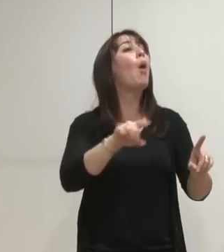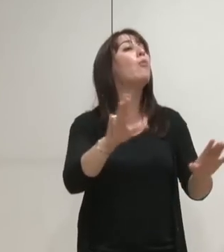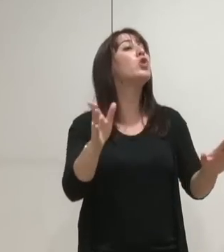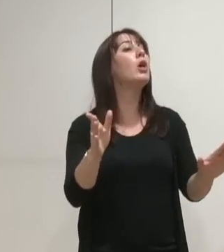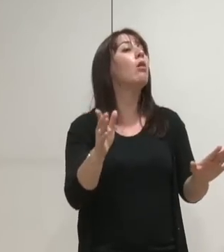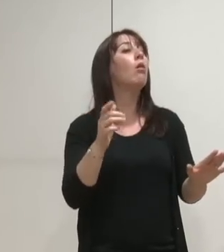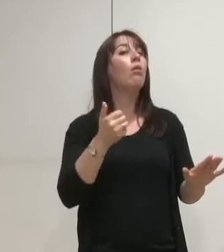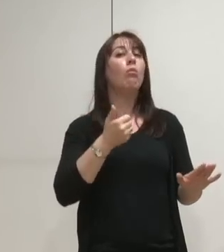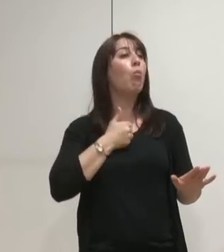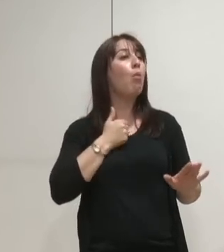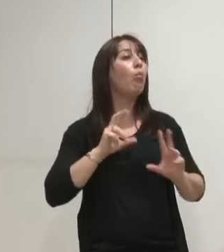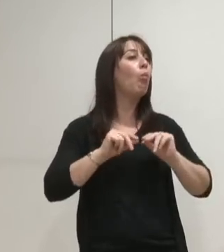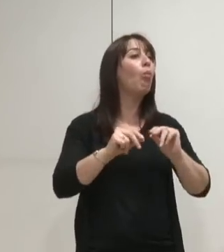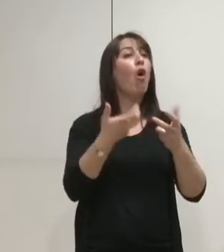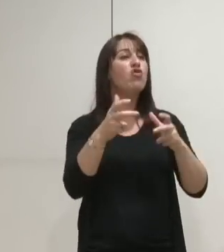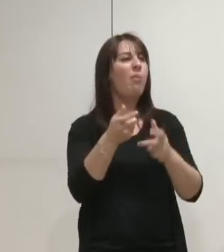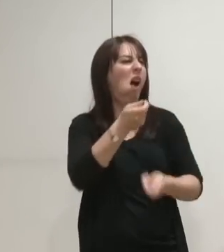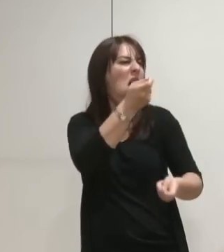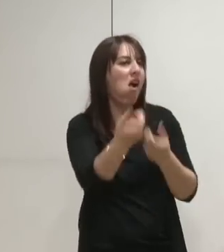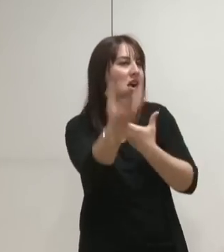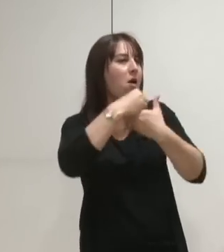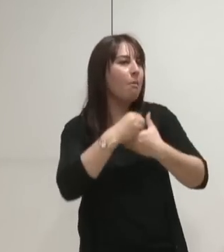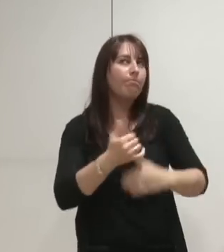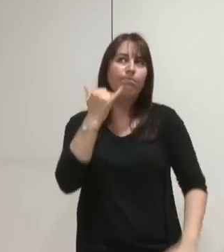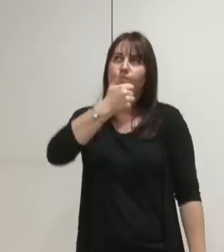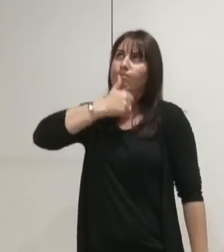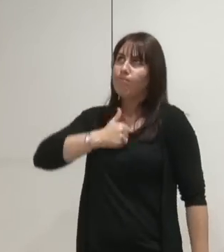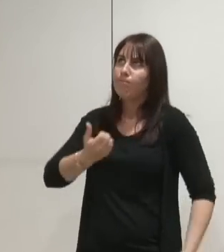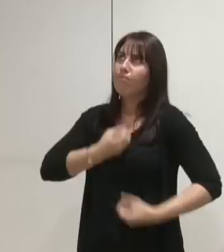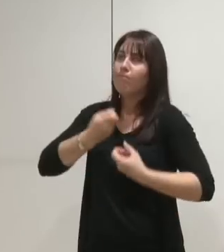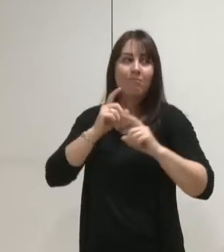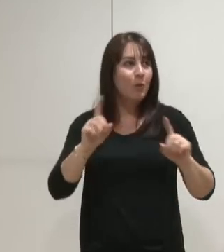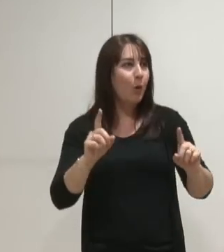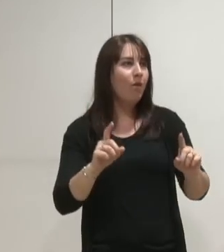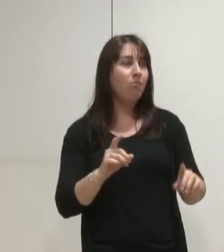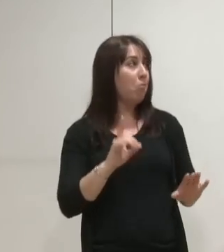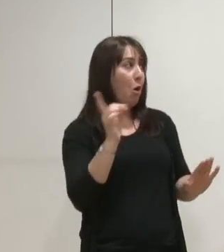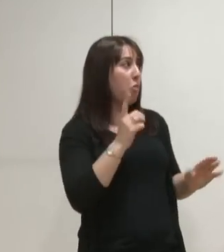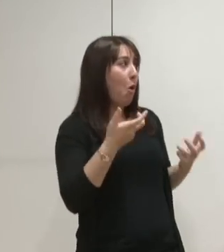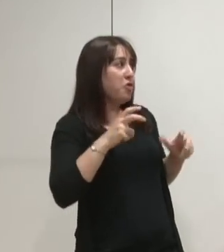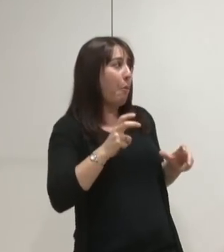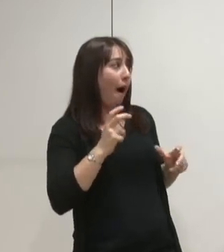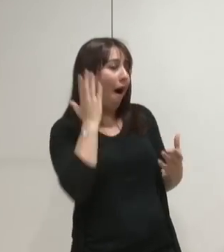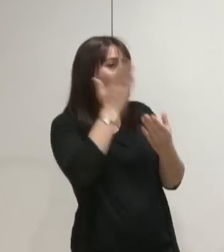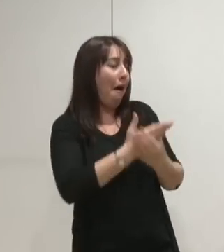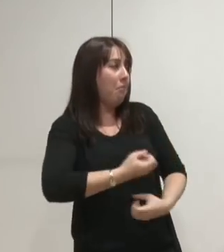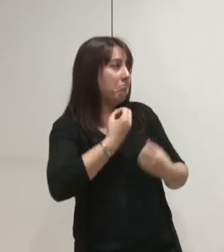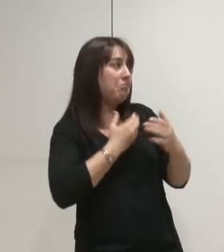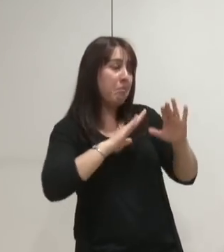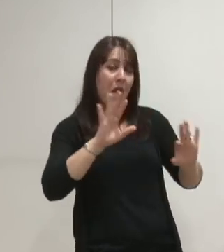après j'ai uneintervention de je veux pas vous forcer à parler mais merci j'avais pas l'intention d'intervenir mais en effet ce